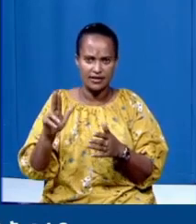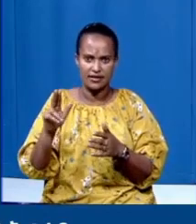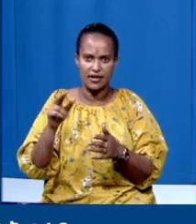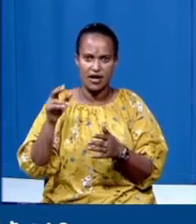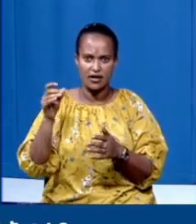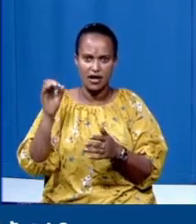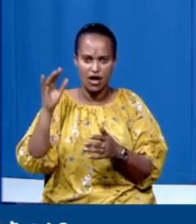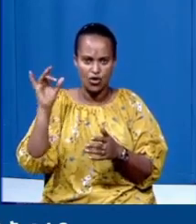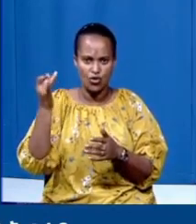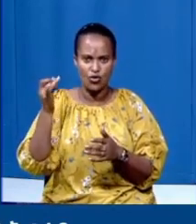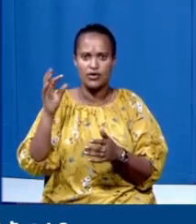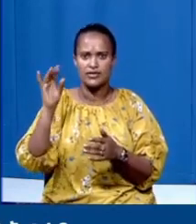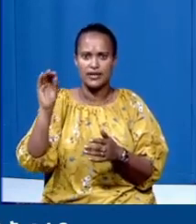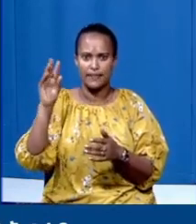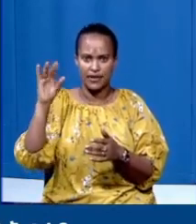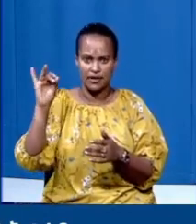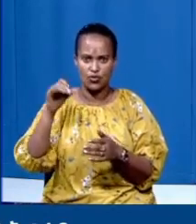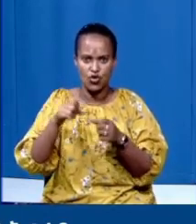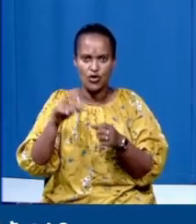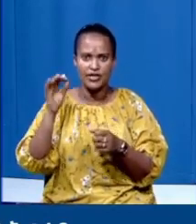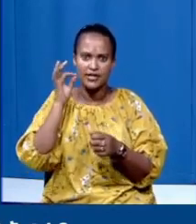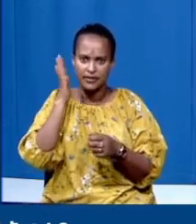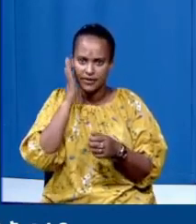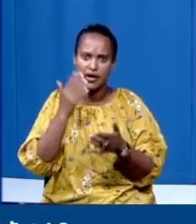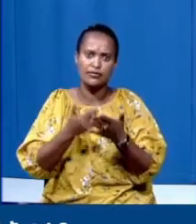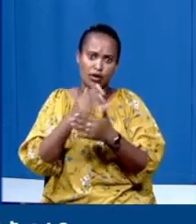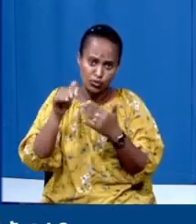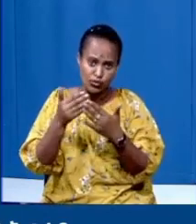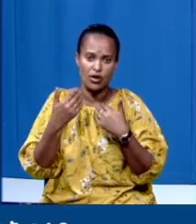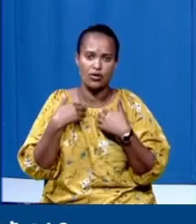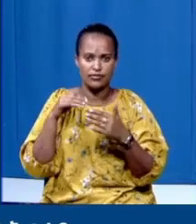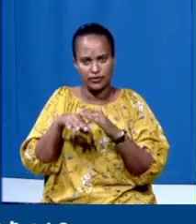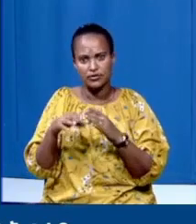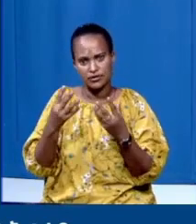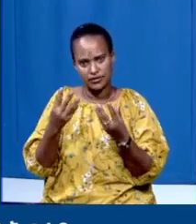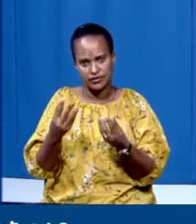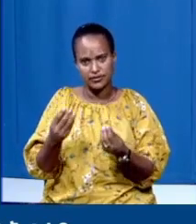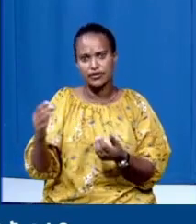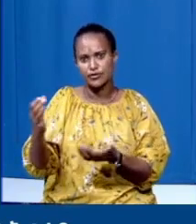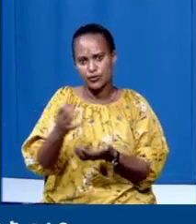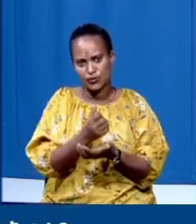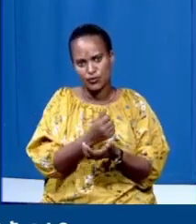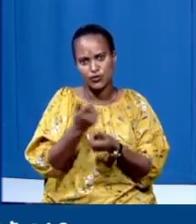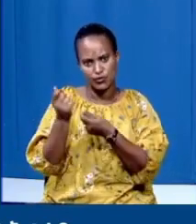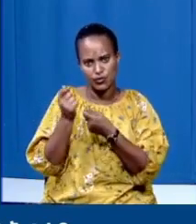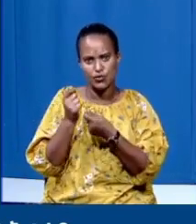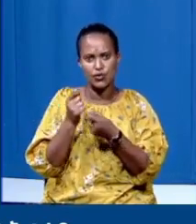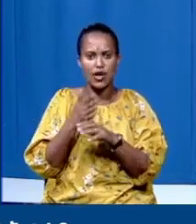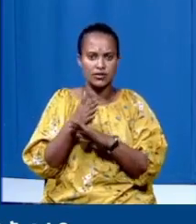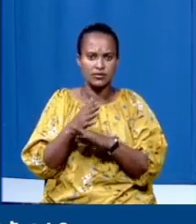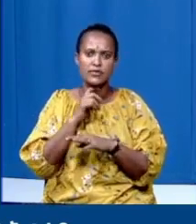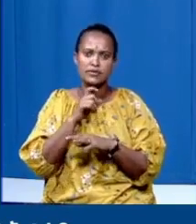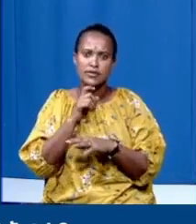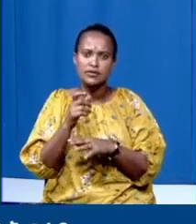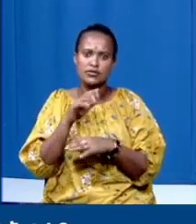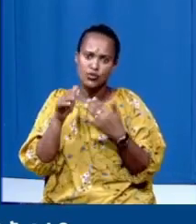ግምሃሎ ዋዕላ ንህቢ ሰንበል ኣብ ኩሉ ከባቢ ኣሎ እዩ ካብዝኣተወ ጀሚሩ ቀስ ብቐስ ዘይወሰደ ንብረት ዘይጎተቶ ሓፂን መፅን ማዕፅታት